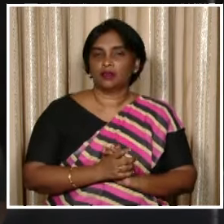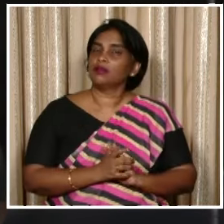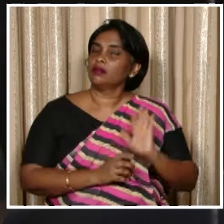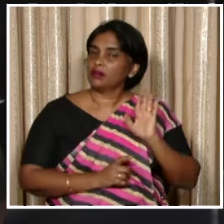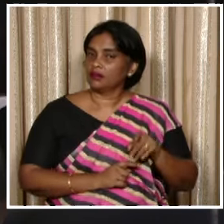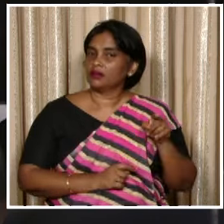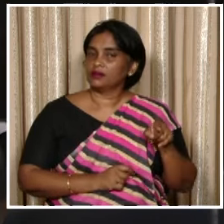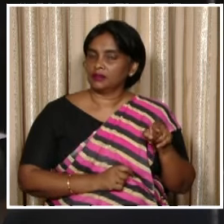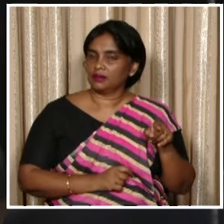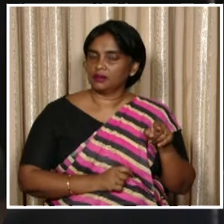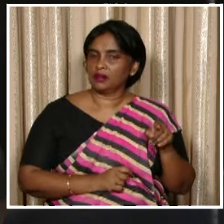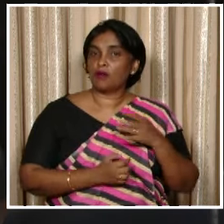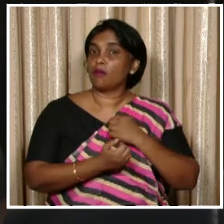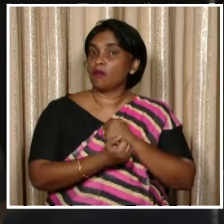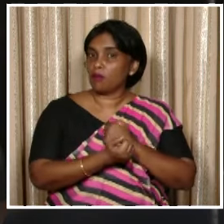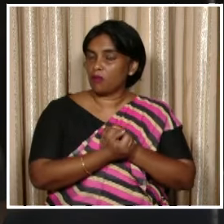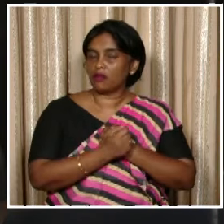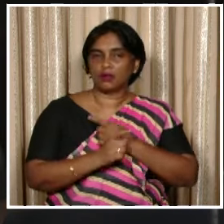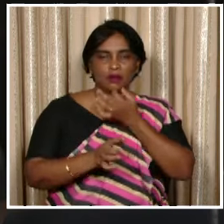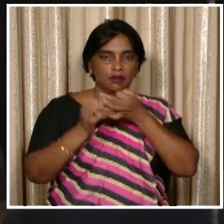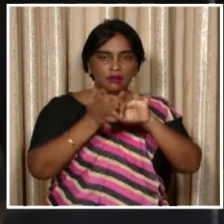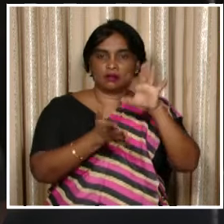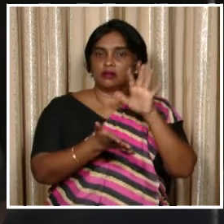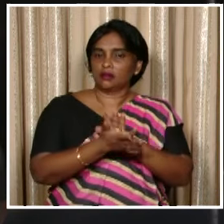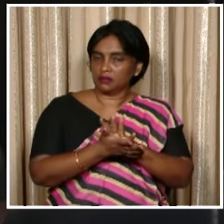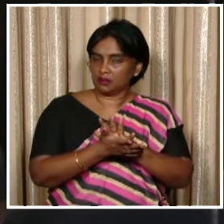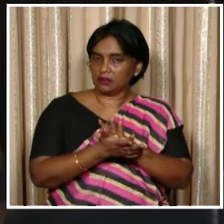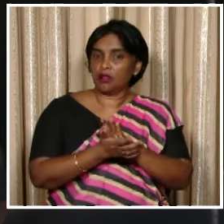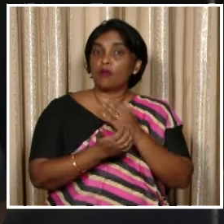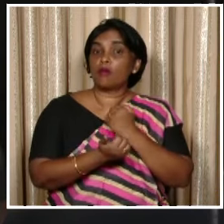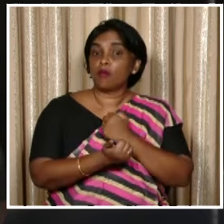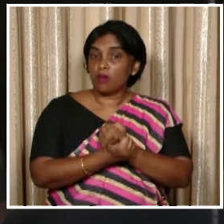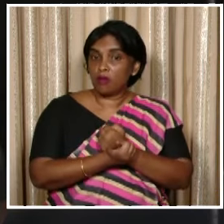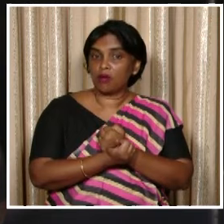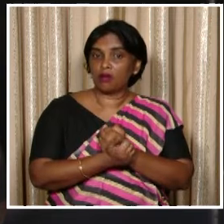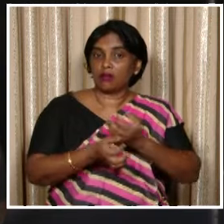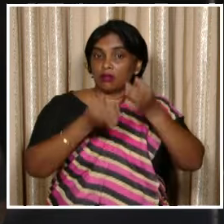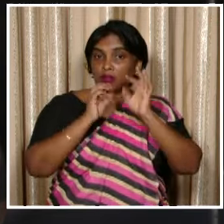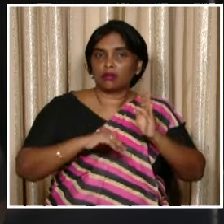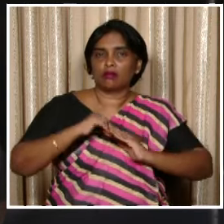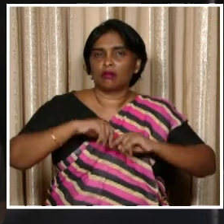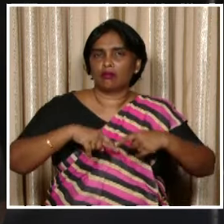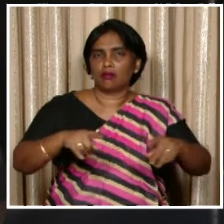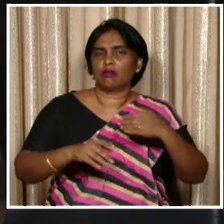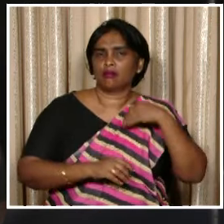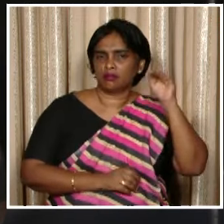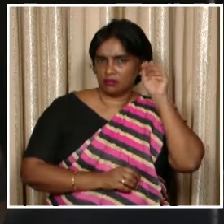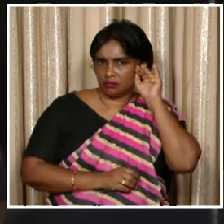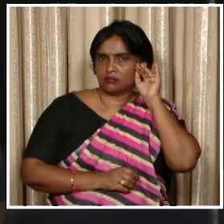පස්සේ පොලිසියට ගිහිල්ලා කම්ප්ලේන්ට් කරාම පොලිසිය හරියට මේකට ක්‍රියාත්මක වෙන්නේ නැති බව තමයි අපිට